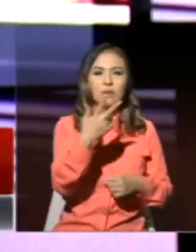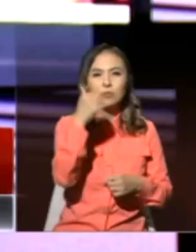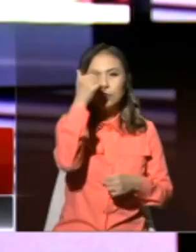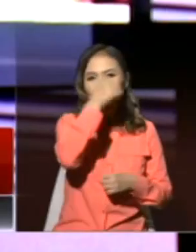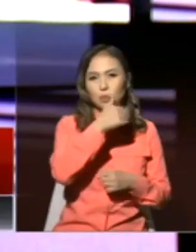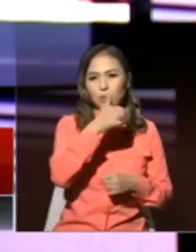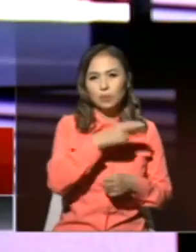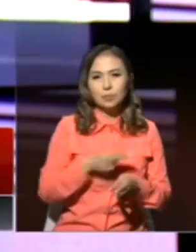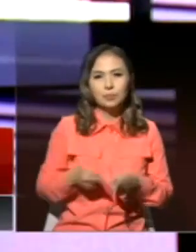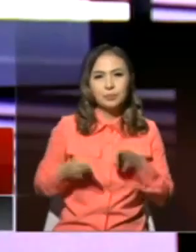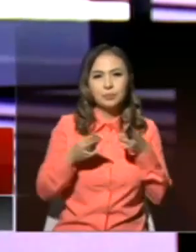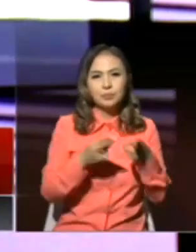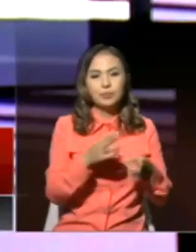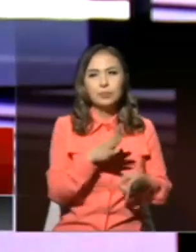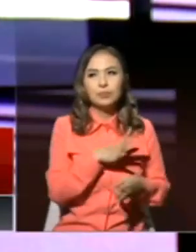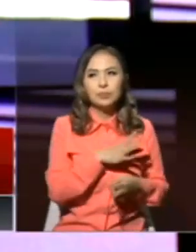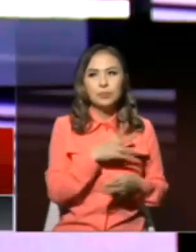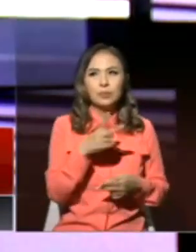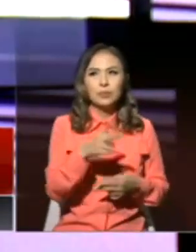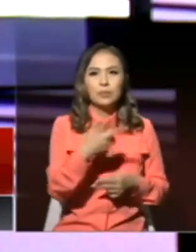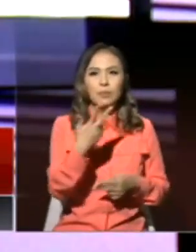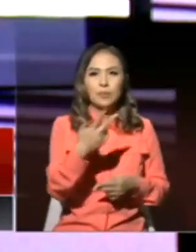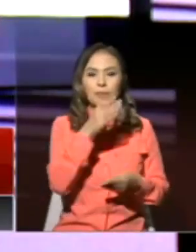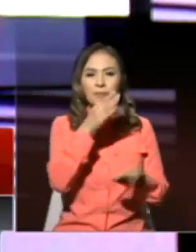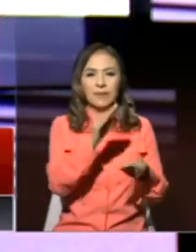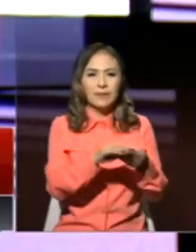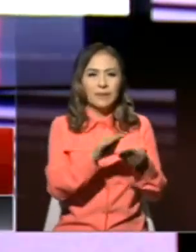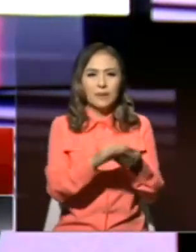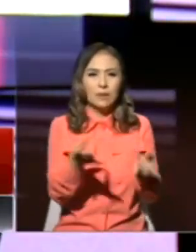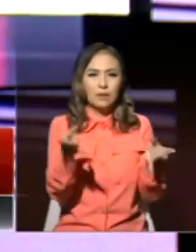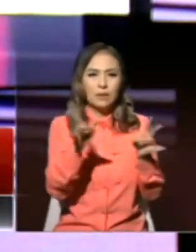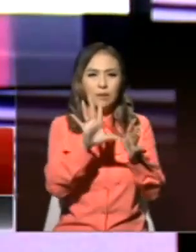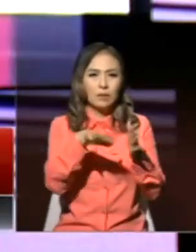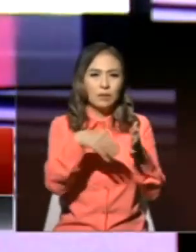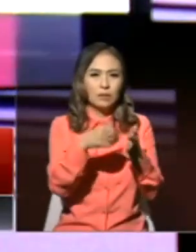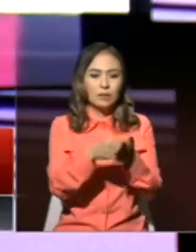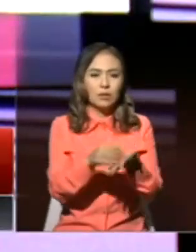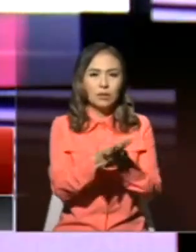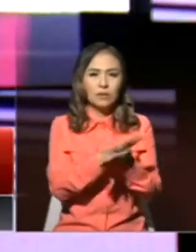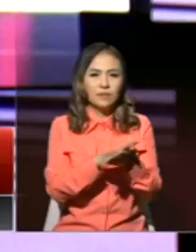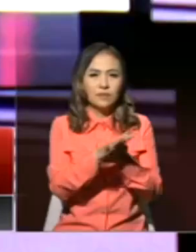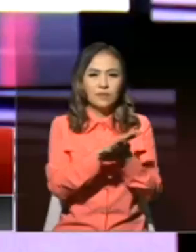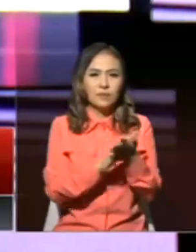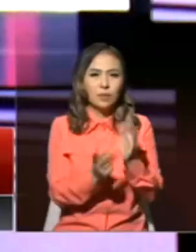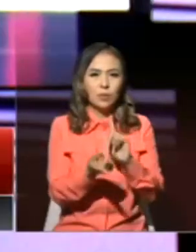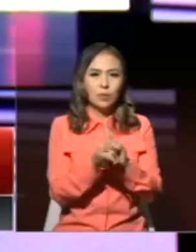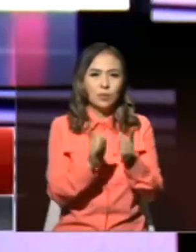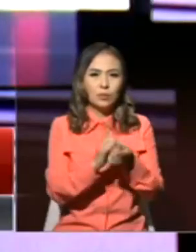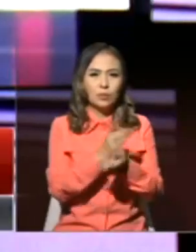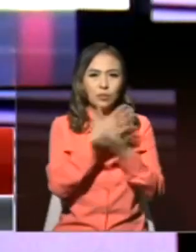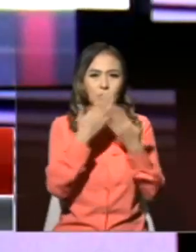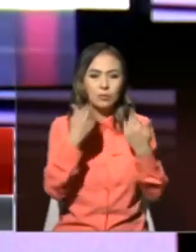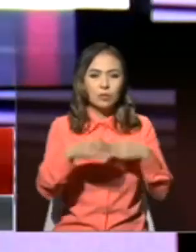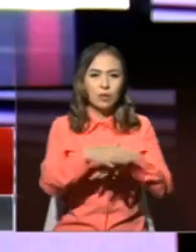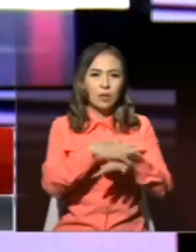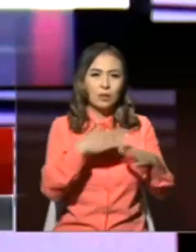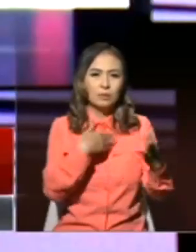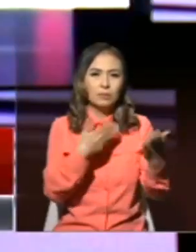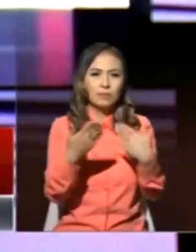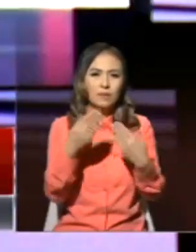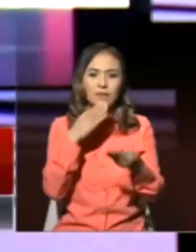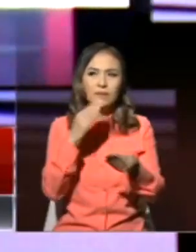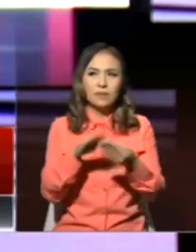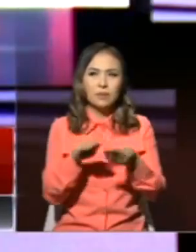алдында. 2003 жылы қандай жағдай, сондай жағдай түк өзгермеген. Қапшағайдың халқымен де сөйлестім. Әлі отыр,